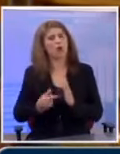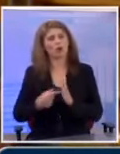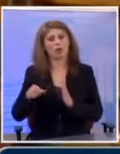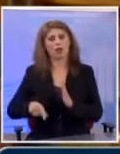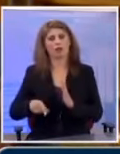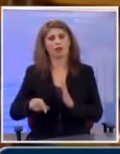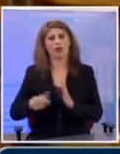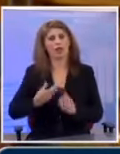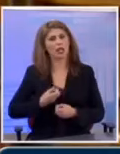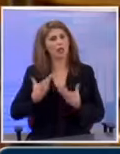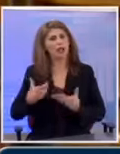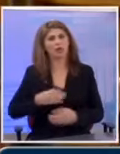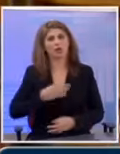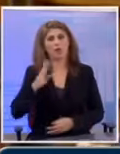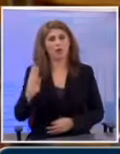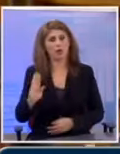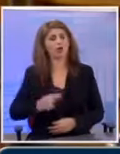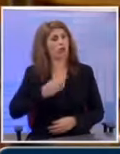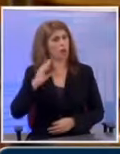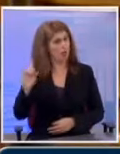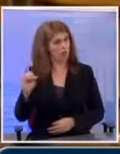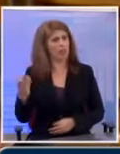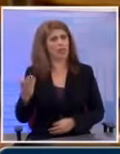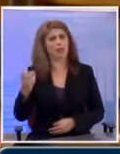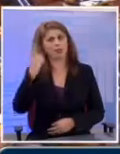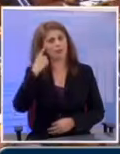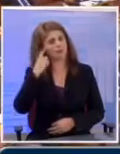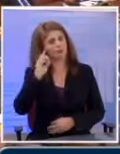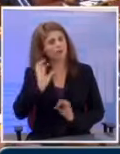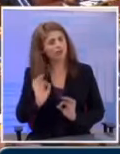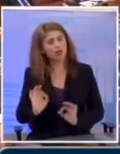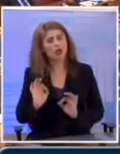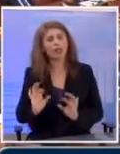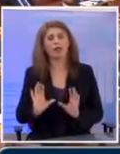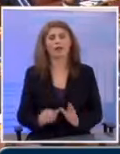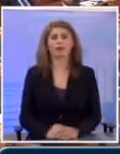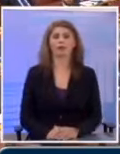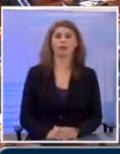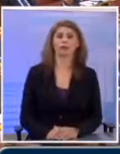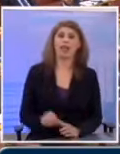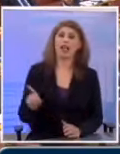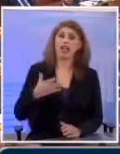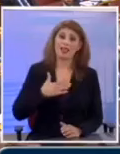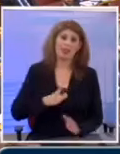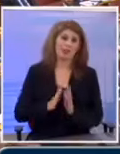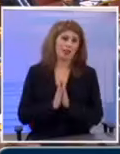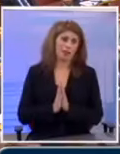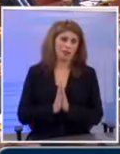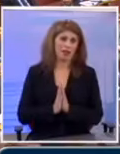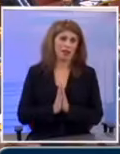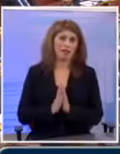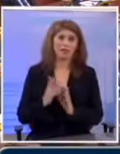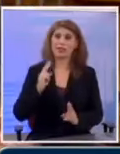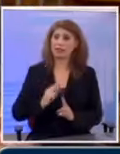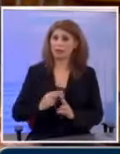έχει εκφράσει ο κύριος Βορύδης και ο κύριος Δένδιας. Το κατανοώ αυτό. Εν τούτης θα ήθελα να σας παρακαλέσω σε